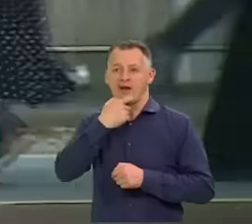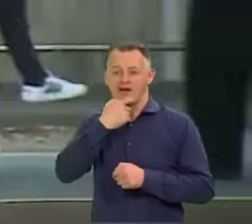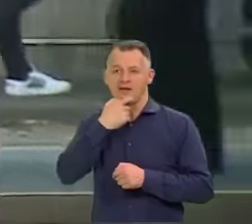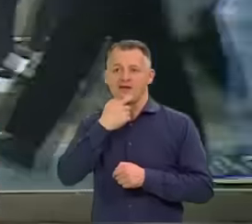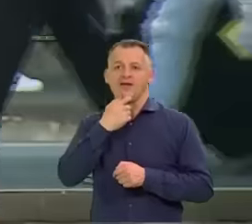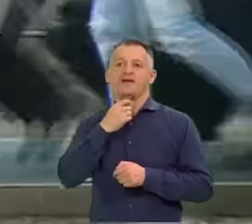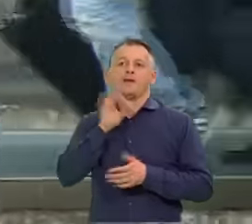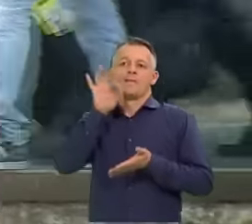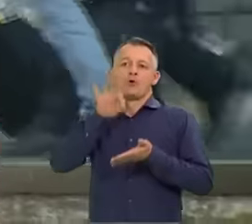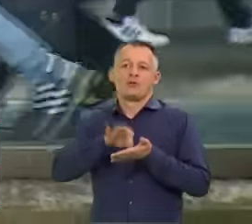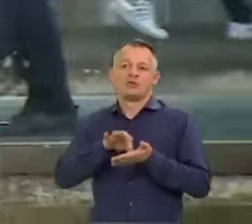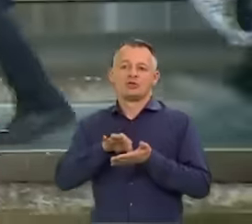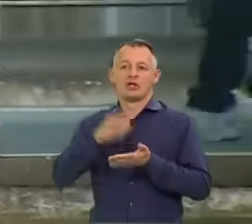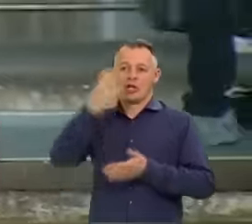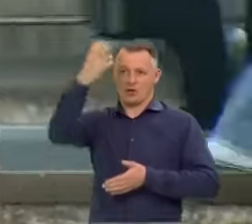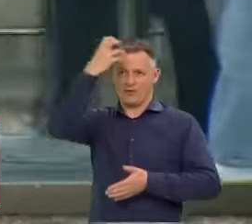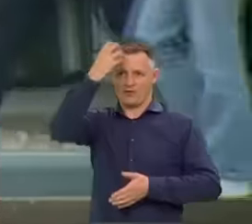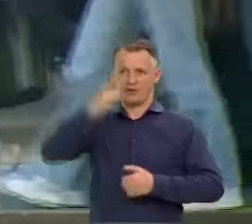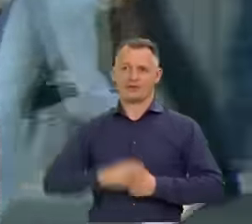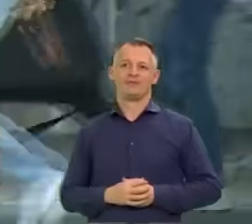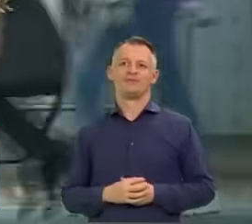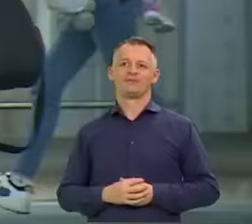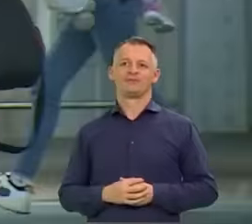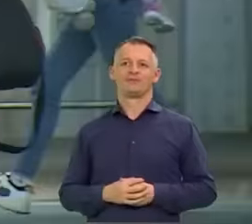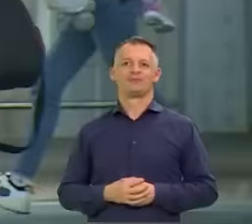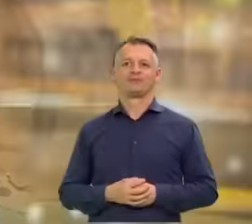promisiunile oficialilor.